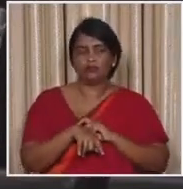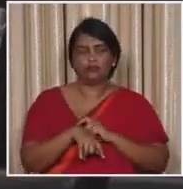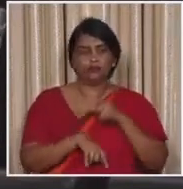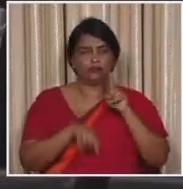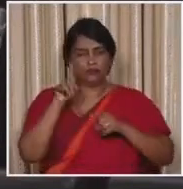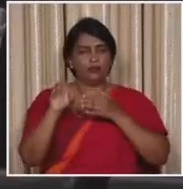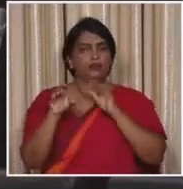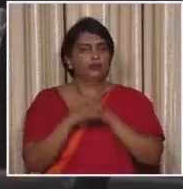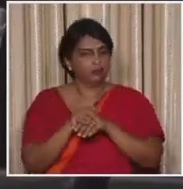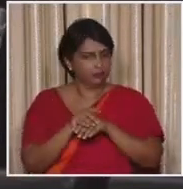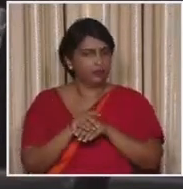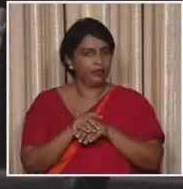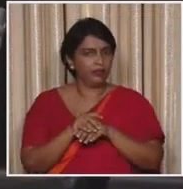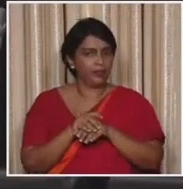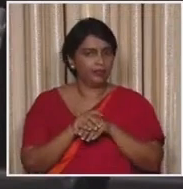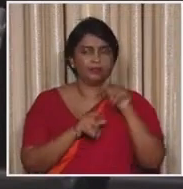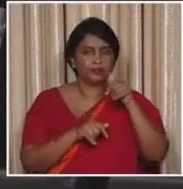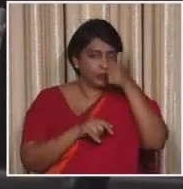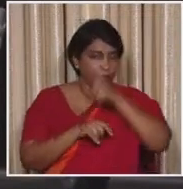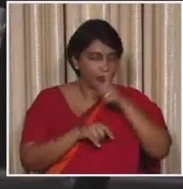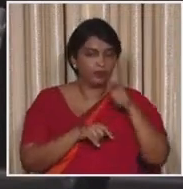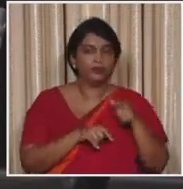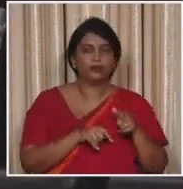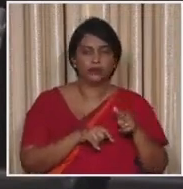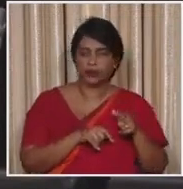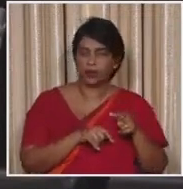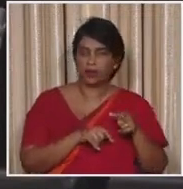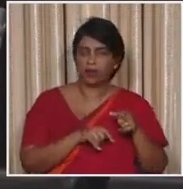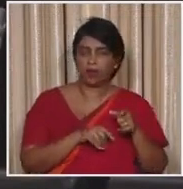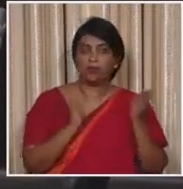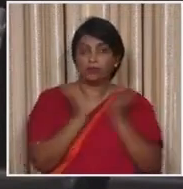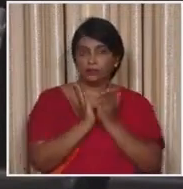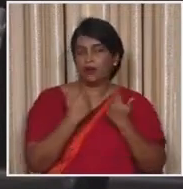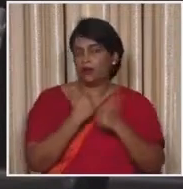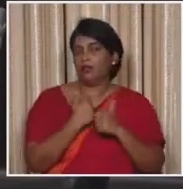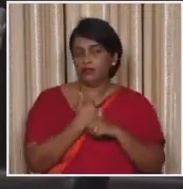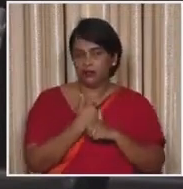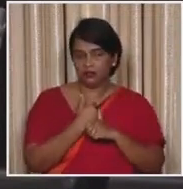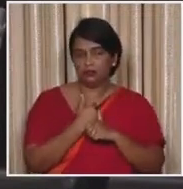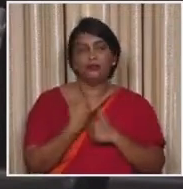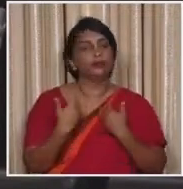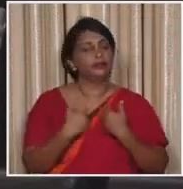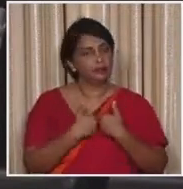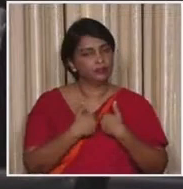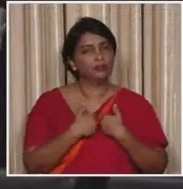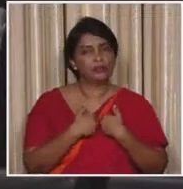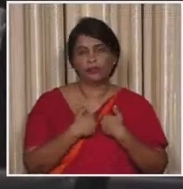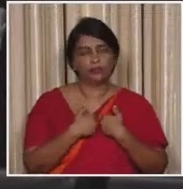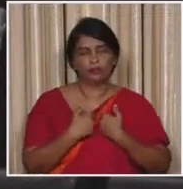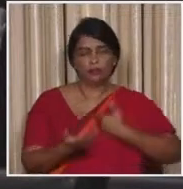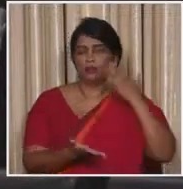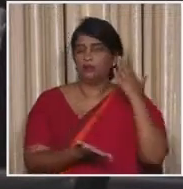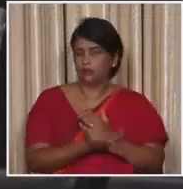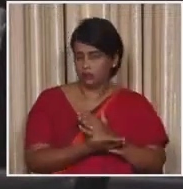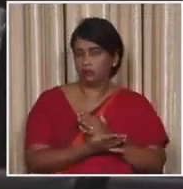அவ்வாறு சமர்ப்பிக்கப்படும் செல்லுபடி தன்மை தொடர்பில் கவனம் செலுத்தப்பட்டுள்ளது. பொதுவாகவே போலி முகவர்களினால் இது பெரும் வர்த்தகமாக